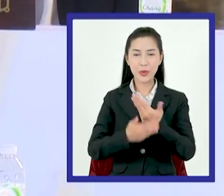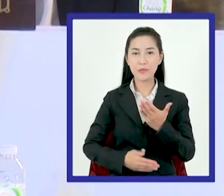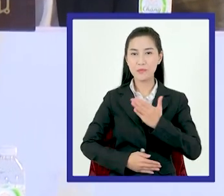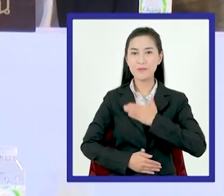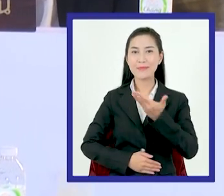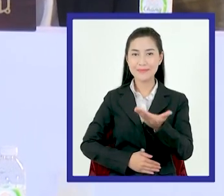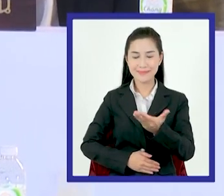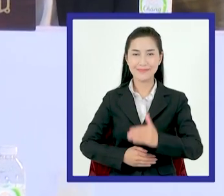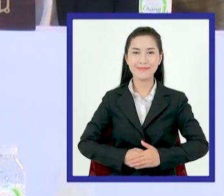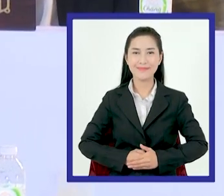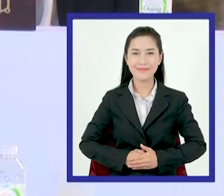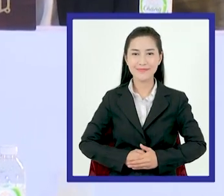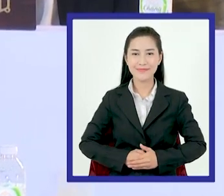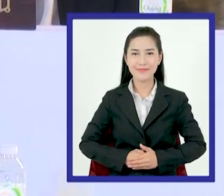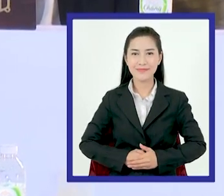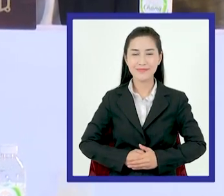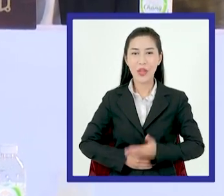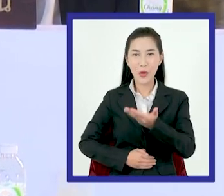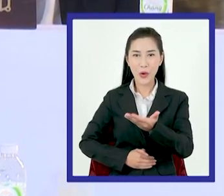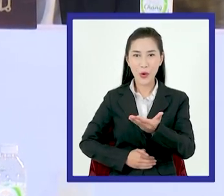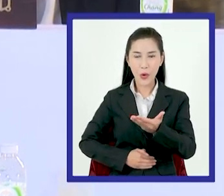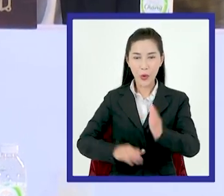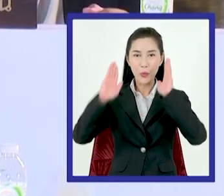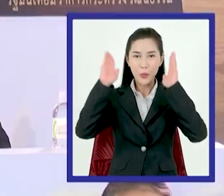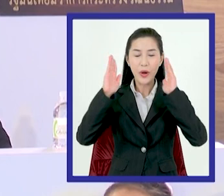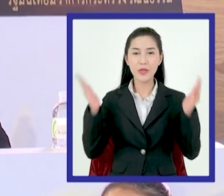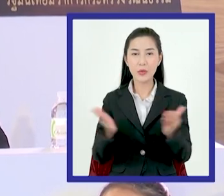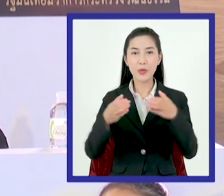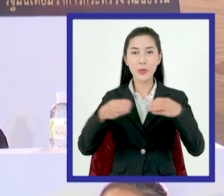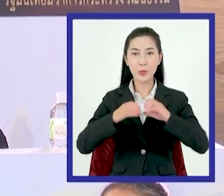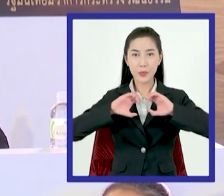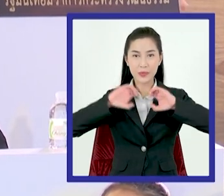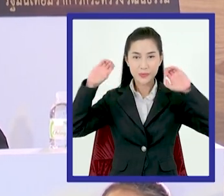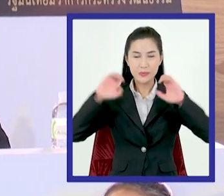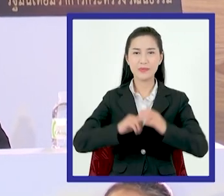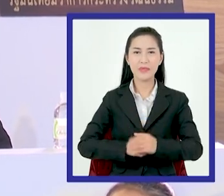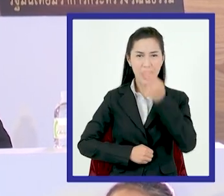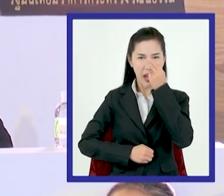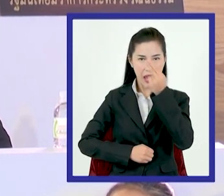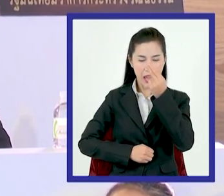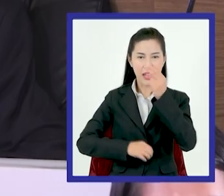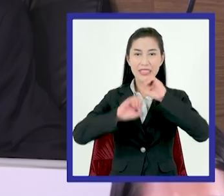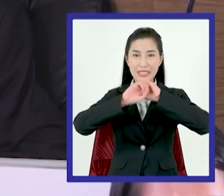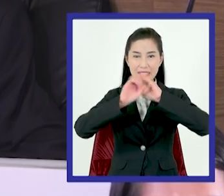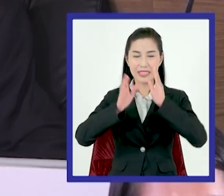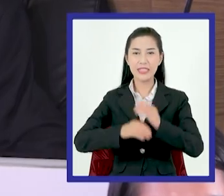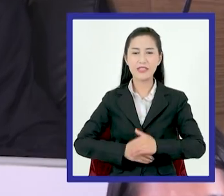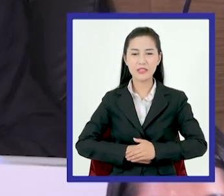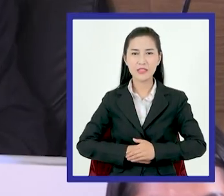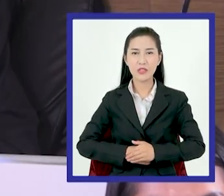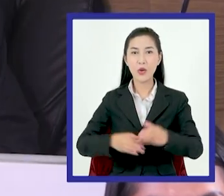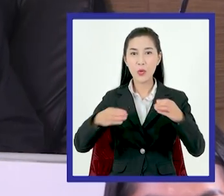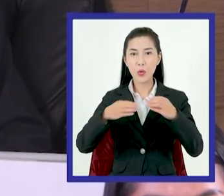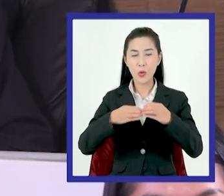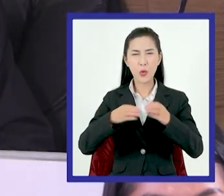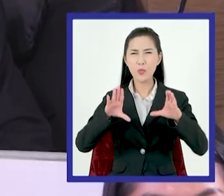เชิดพงดาราชครับก็จะขออภิปรายสนับสนุนทางฝ่ายรัฐบาลนะครับให้ได้เห็นชัดเจนนะครับว่าทางฝ่ายค้อน